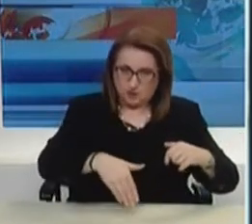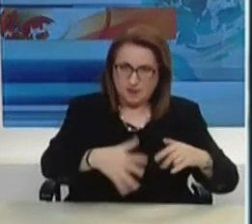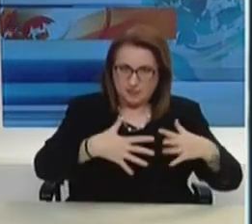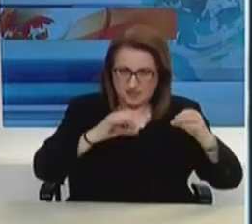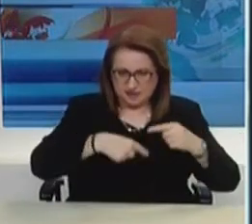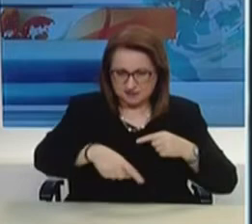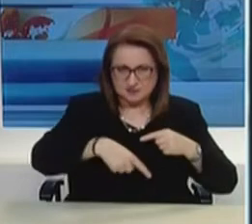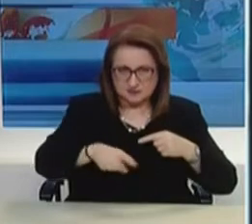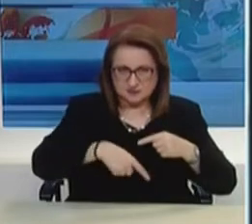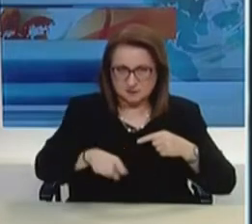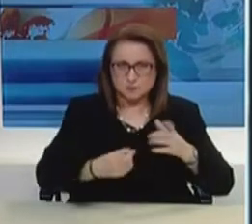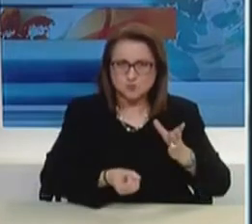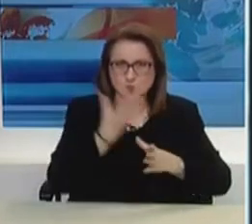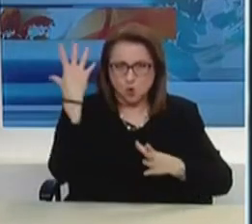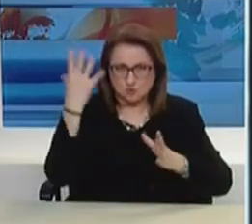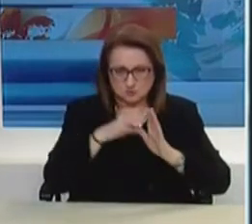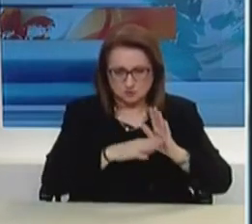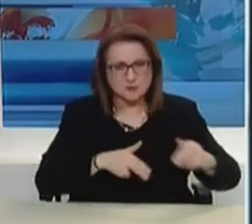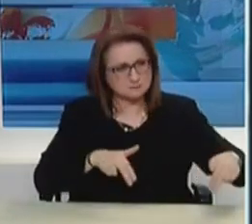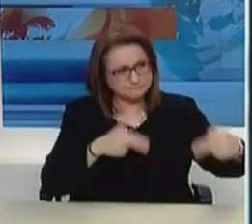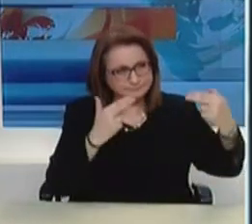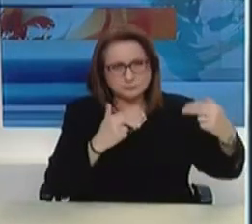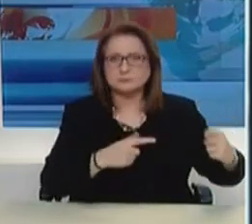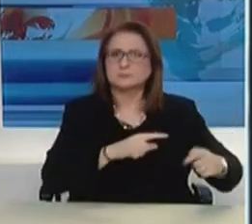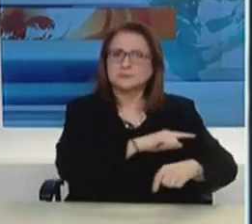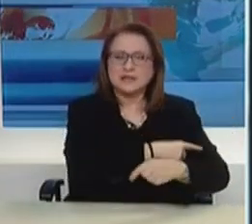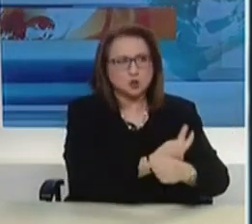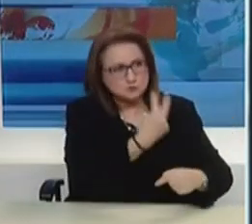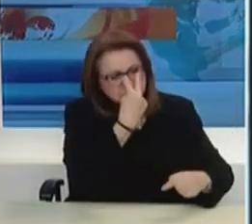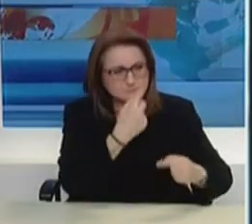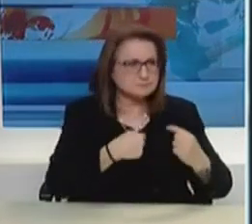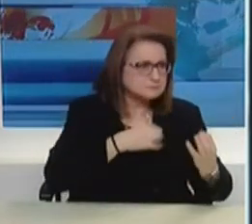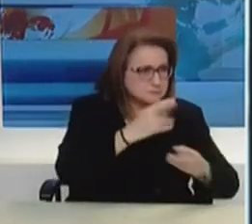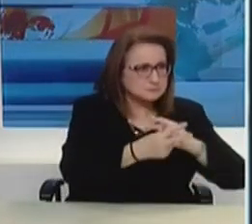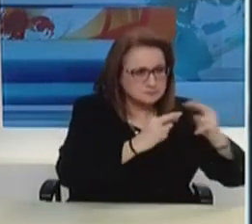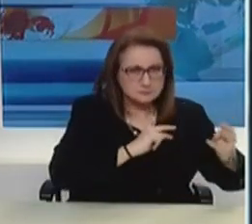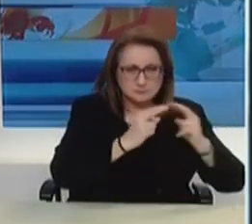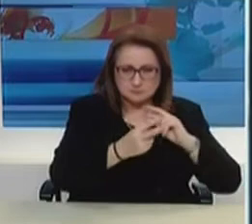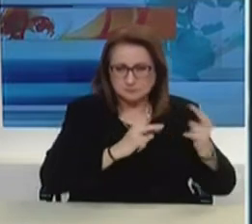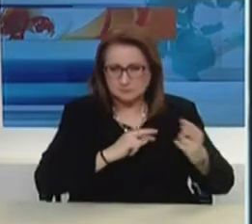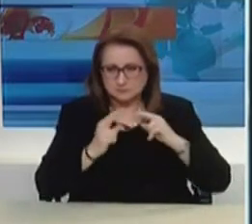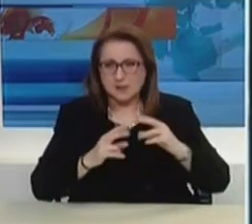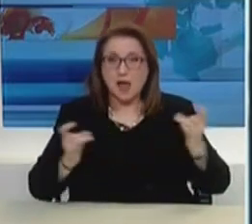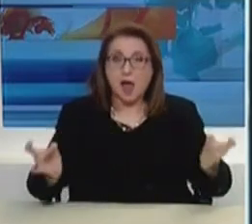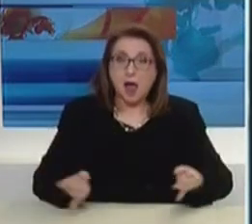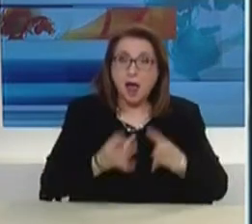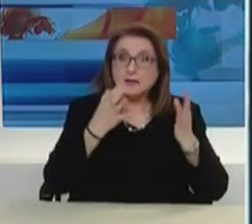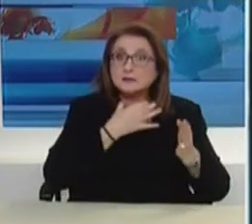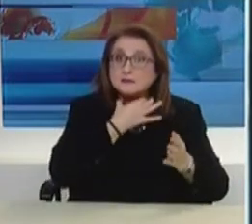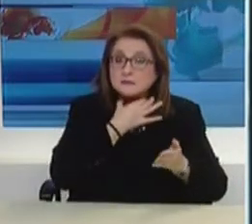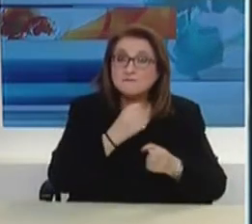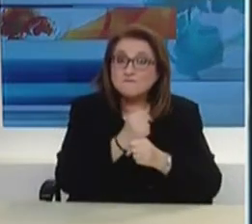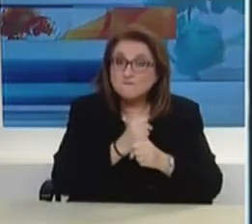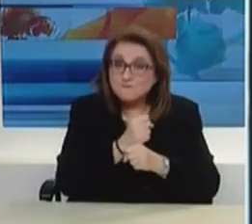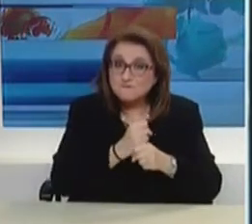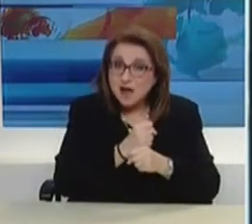τις επόμενες ημέρες, θα παρακολουθεί το ασθενής. Σε κάθε περίπτωση, εφόσον χρειαστεί να χορηγηθεί η φαρμακευτική του